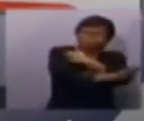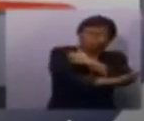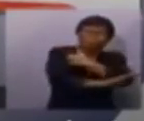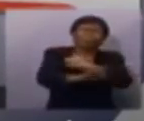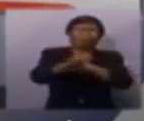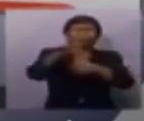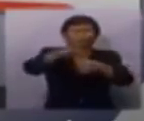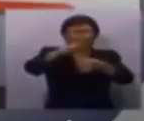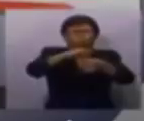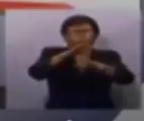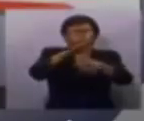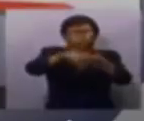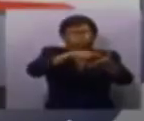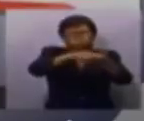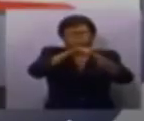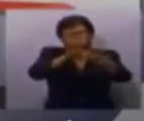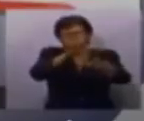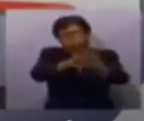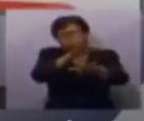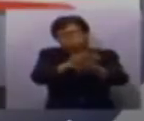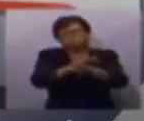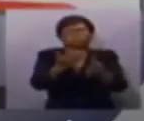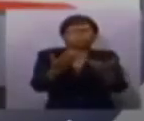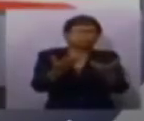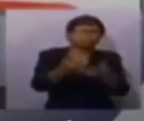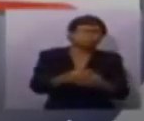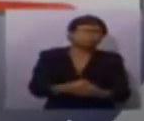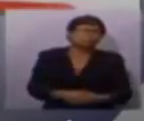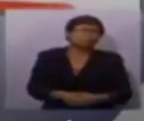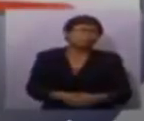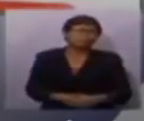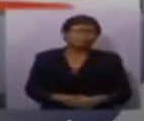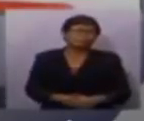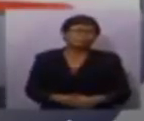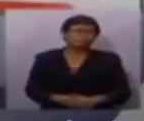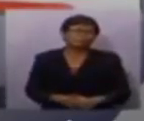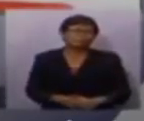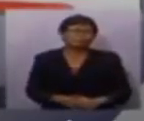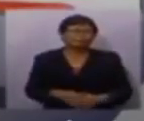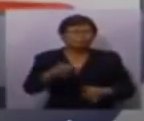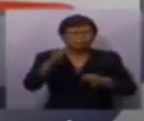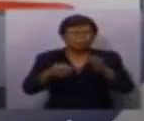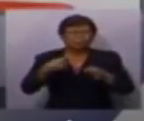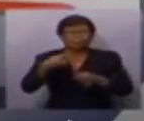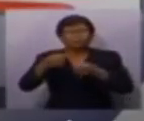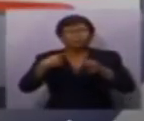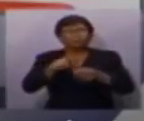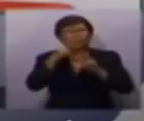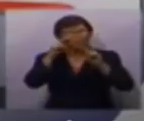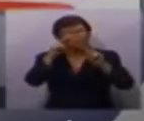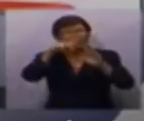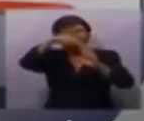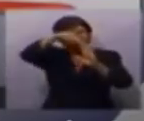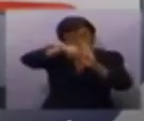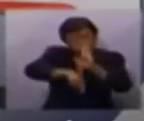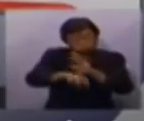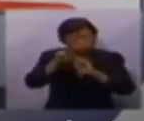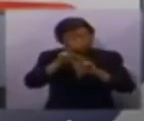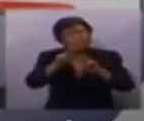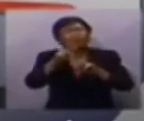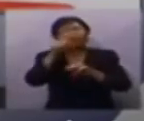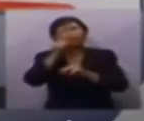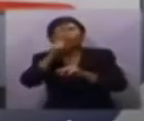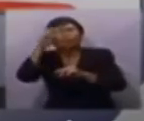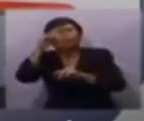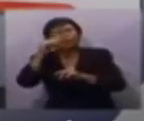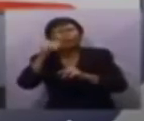agak besar. Begitu juga dengan calon muda tu tadi. Jadi kalau kita lihat secara detail dari segi gender yang keluar